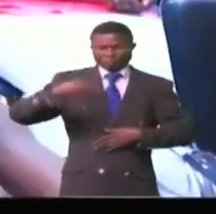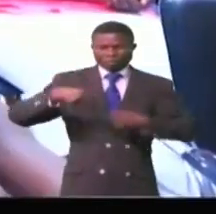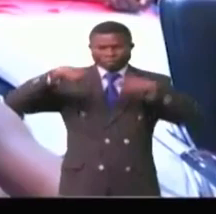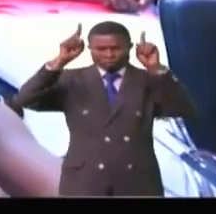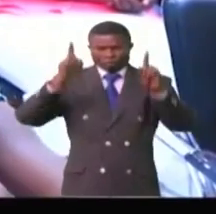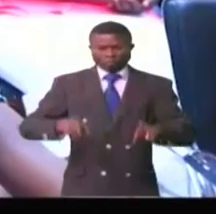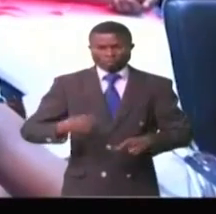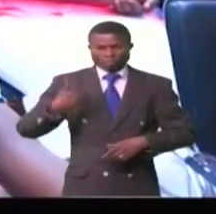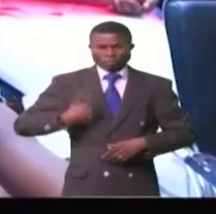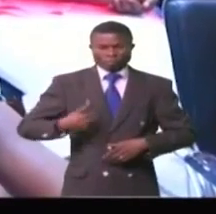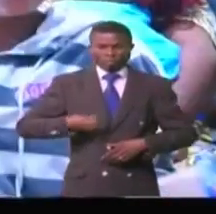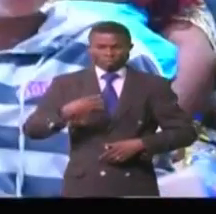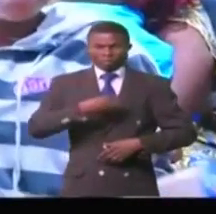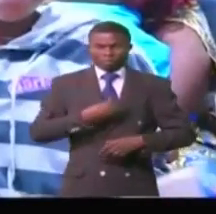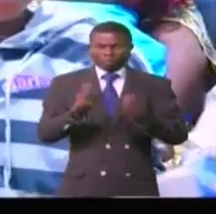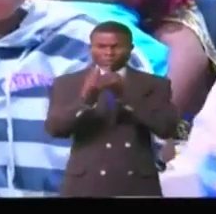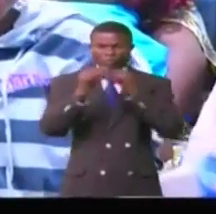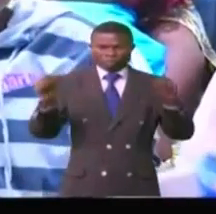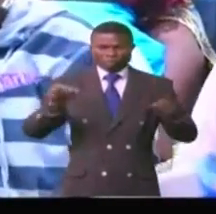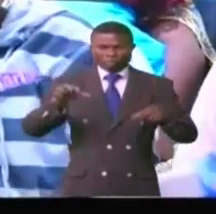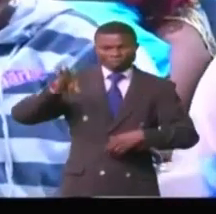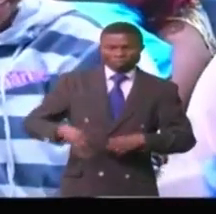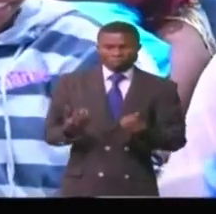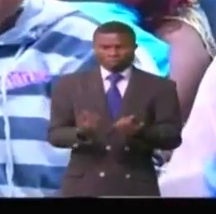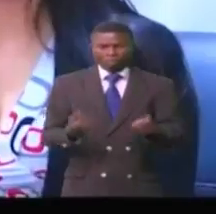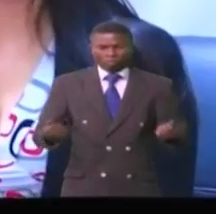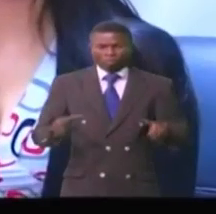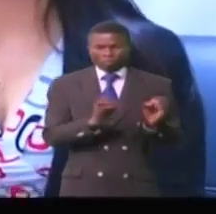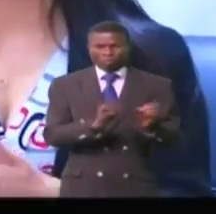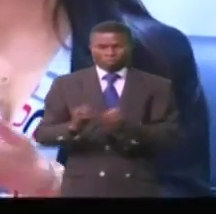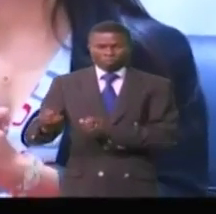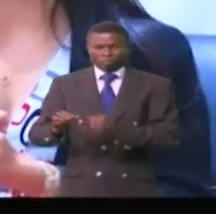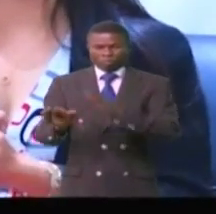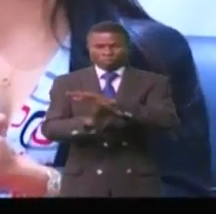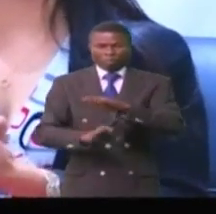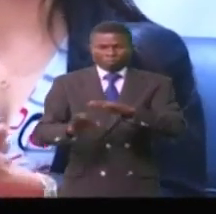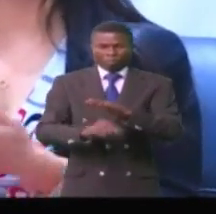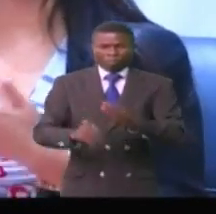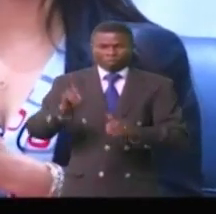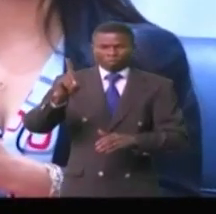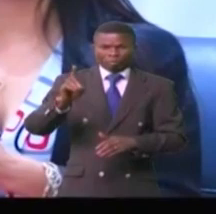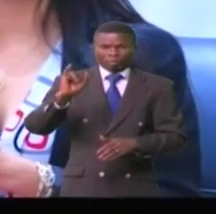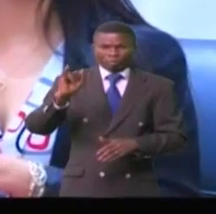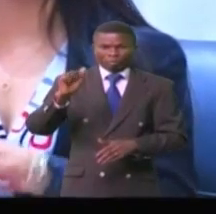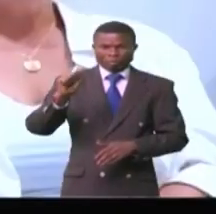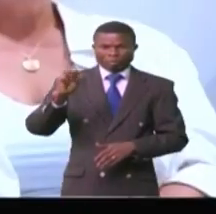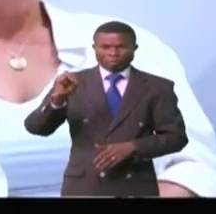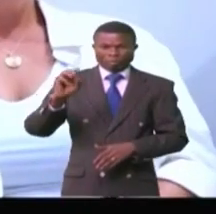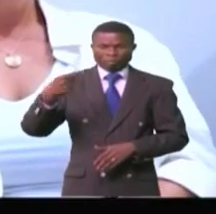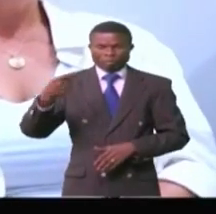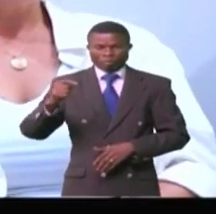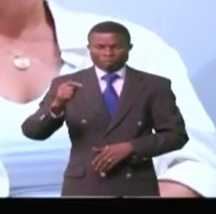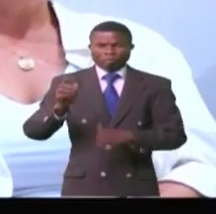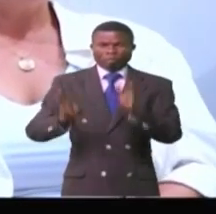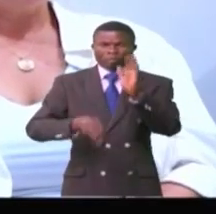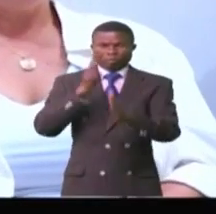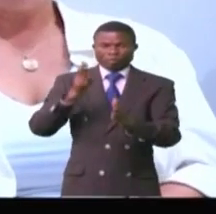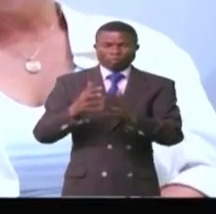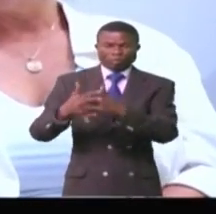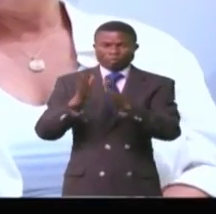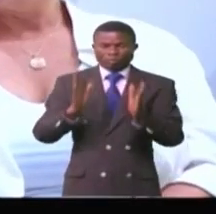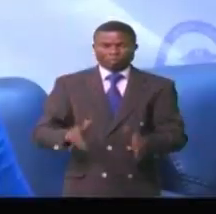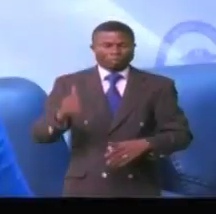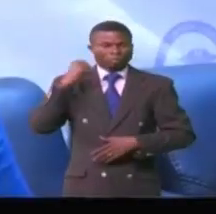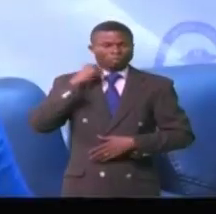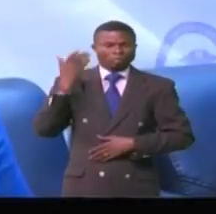la chirurgie cardiaque gratuite en faveur des enfants organisée par la Fondation Diamant. Avec le concours d'une douzaine de médecins américains, c'est le